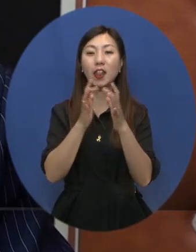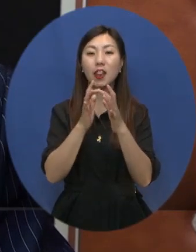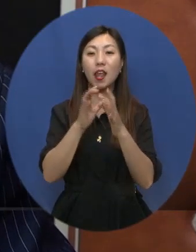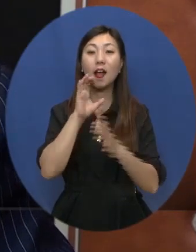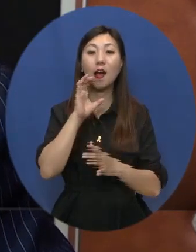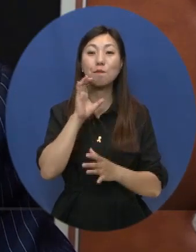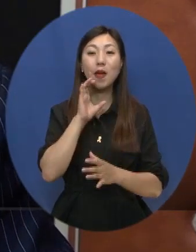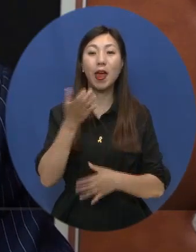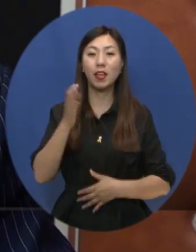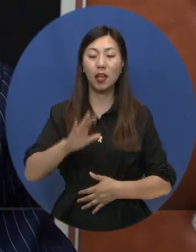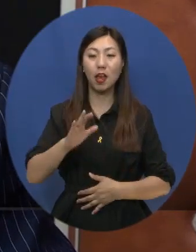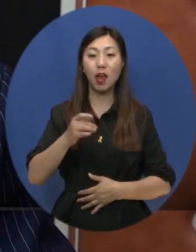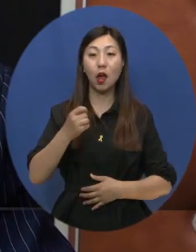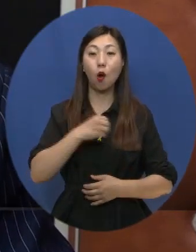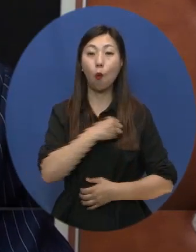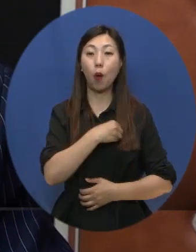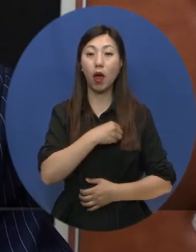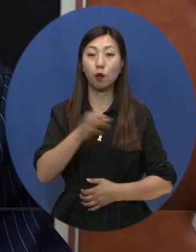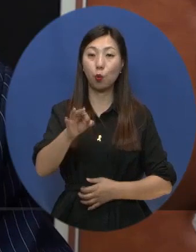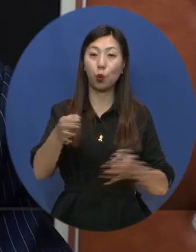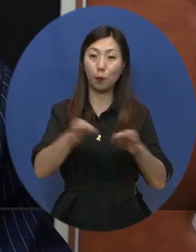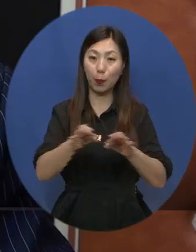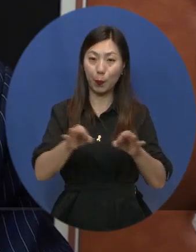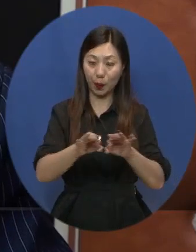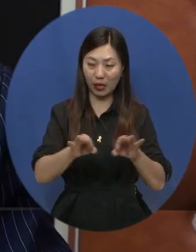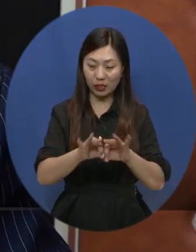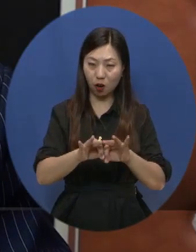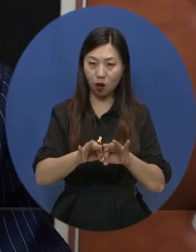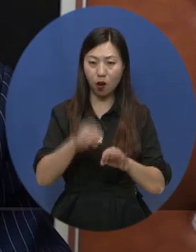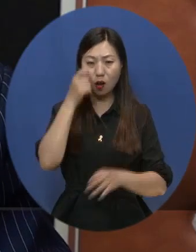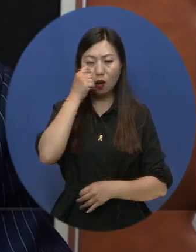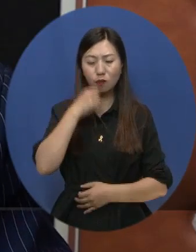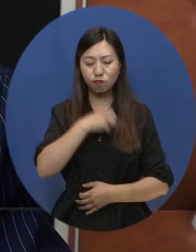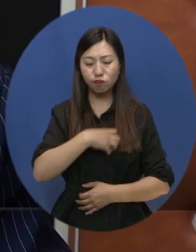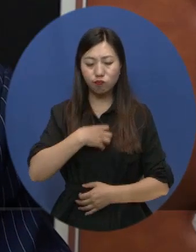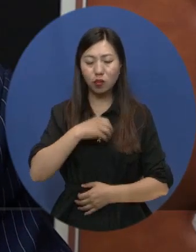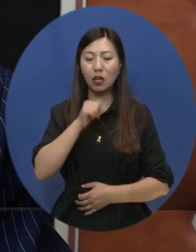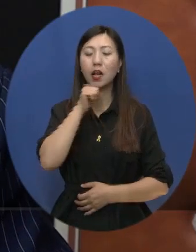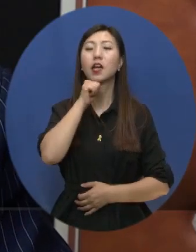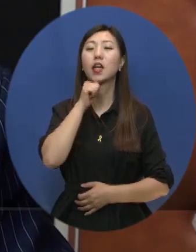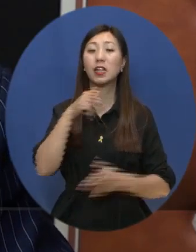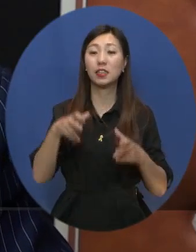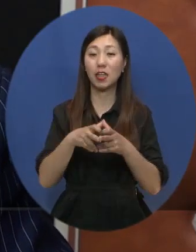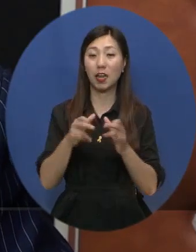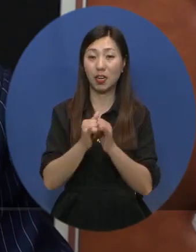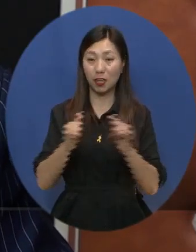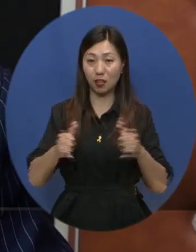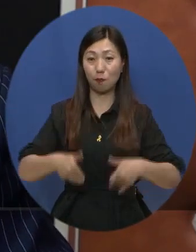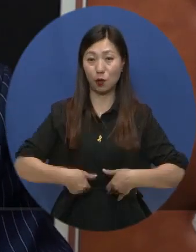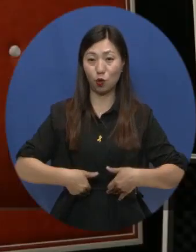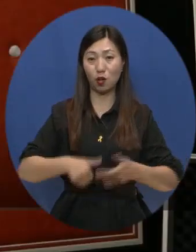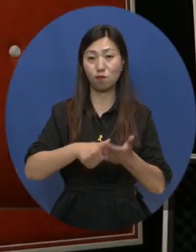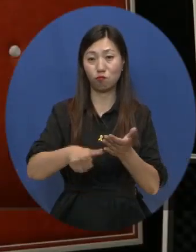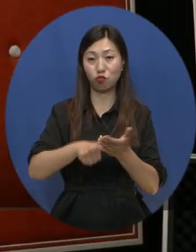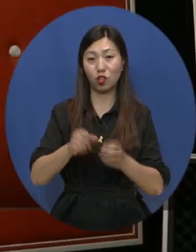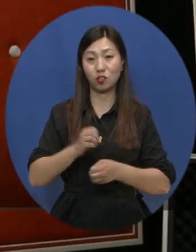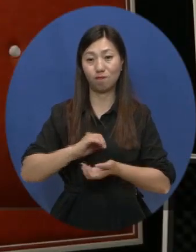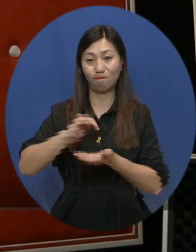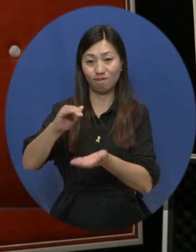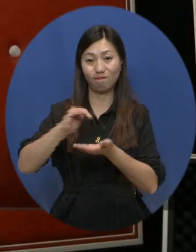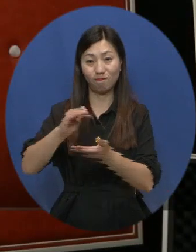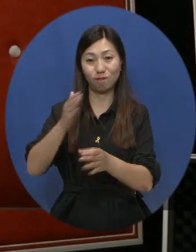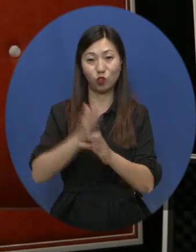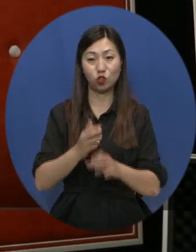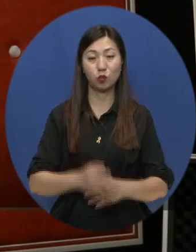회비를 모아서 연말마다 이제 불우한 장애인들에게 필요한 선물을 전달하고 있어요. 노래 연습은